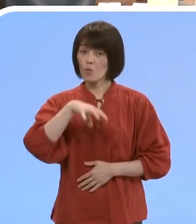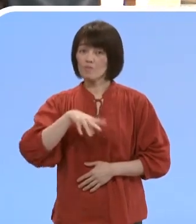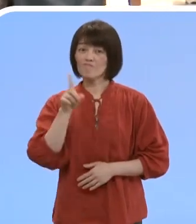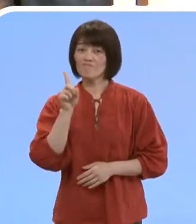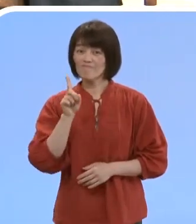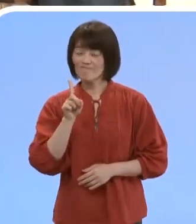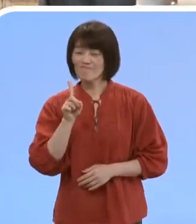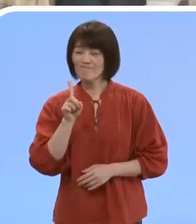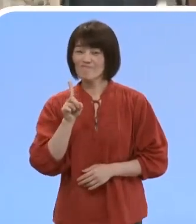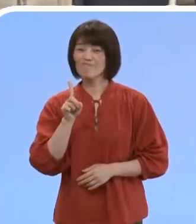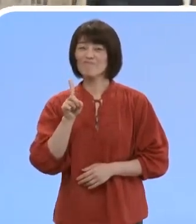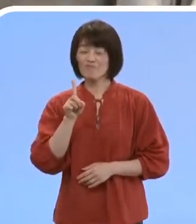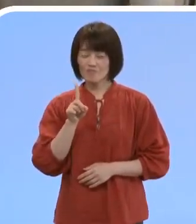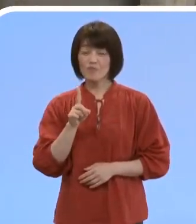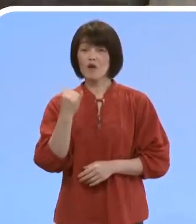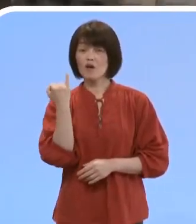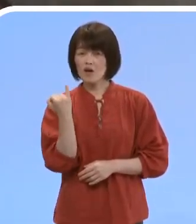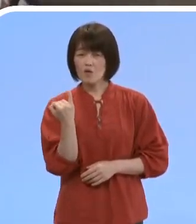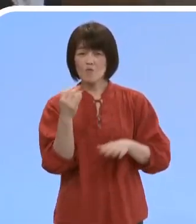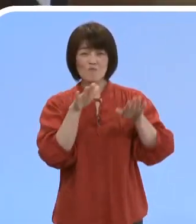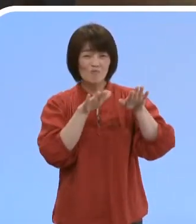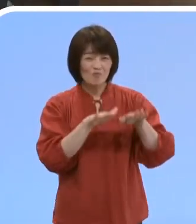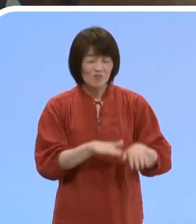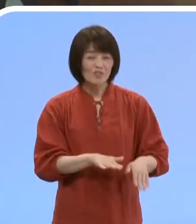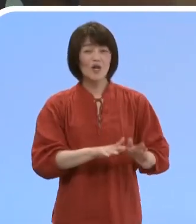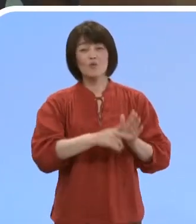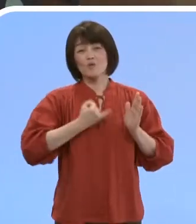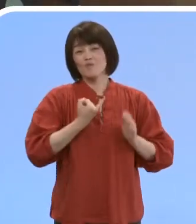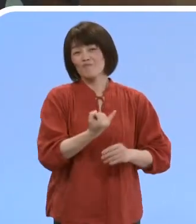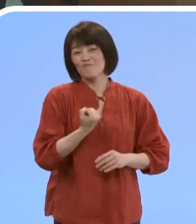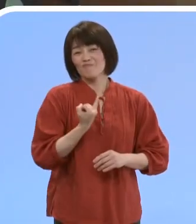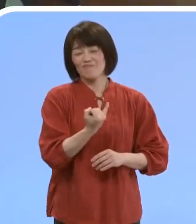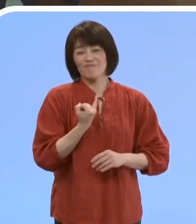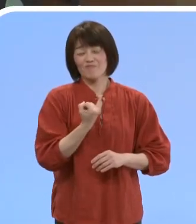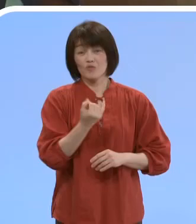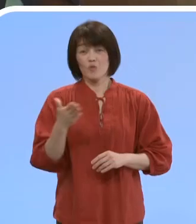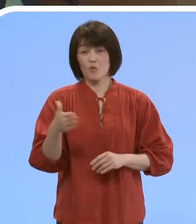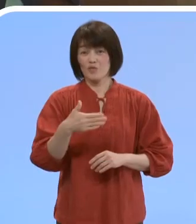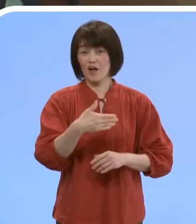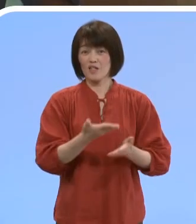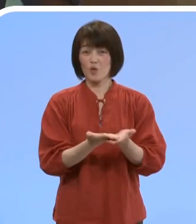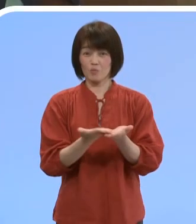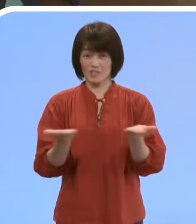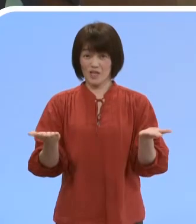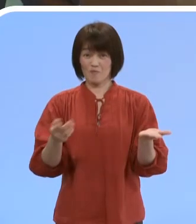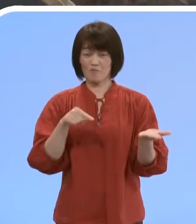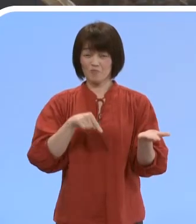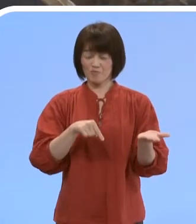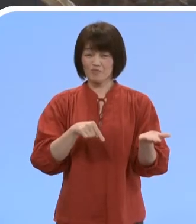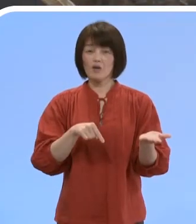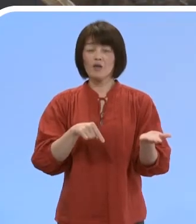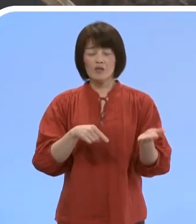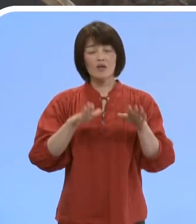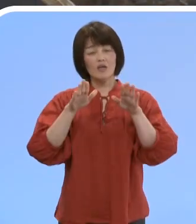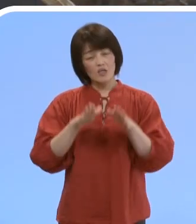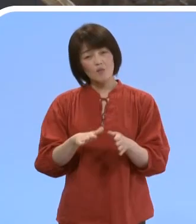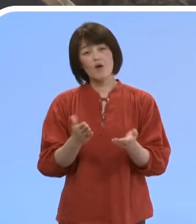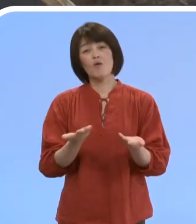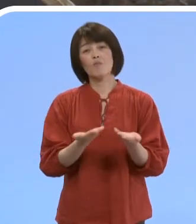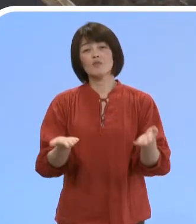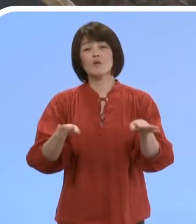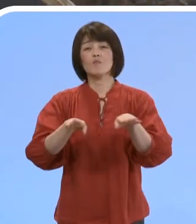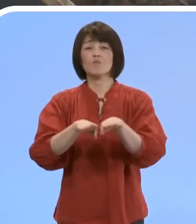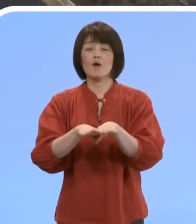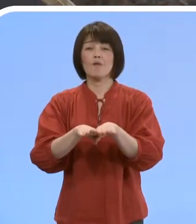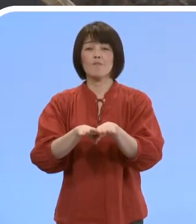ここはどこかというと、水野さんが子供の頃によく訪れていた魚屋さん。お店はもう